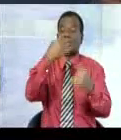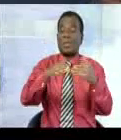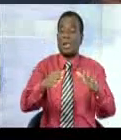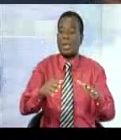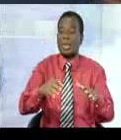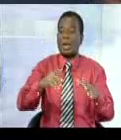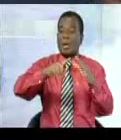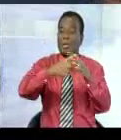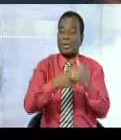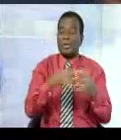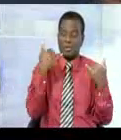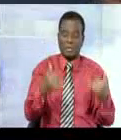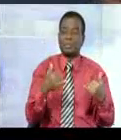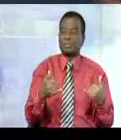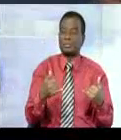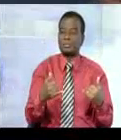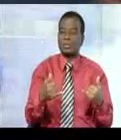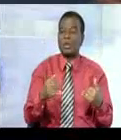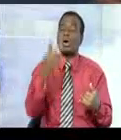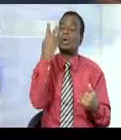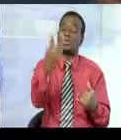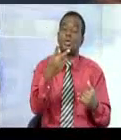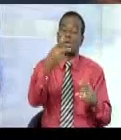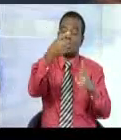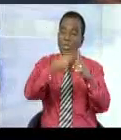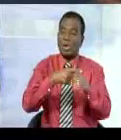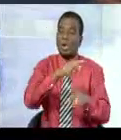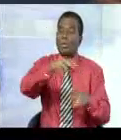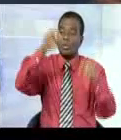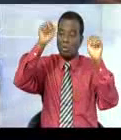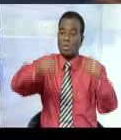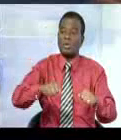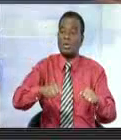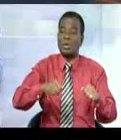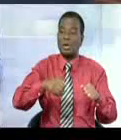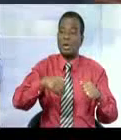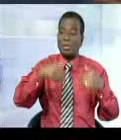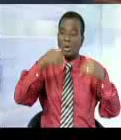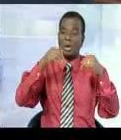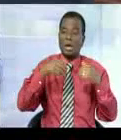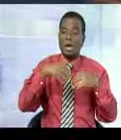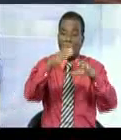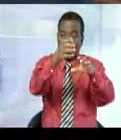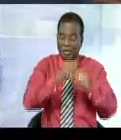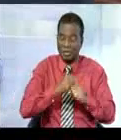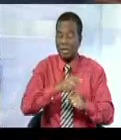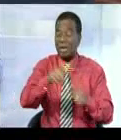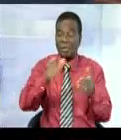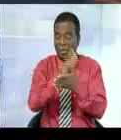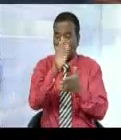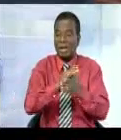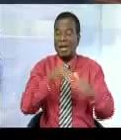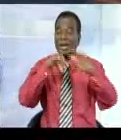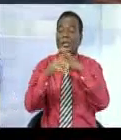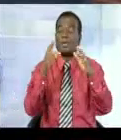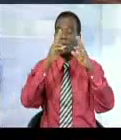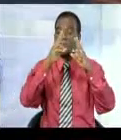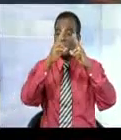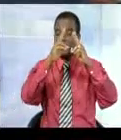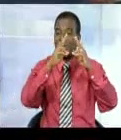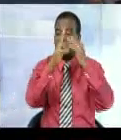À partir de maintenant, en 2 mois, vous pourrez être en possession de vos actes. À l'intérieur du pays, ce sont les préfets qui signent